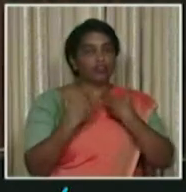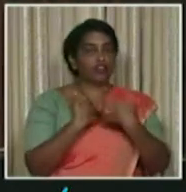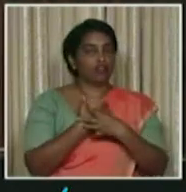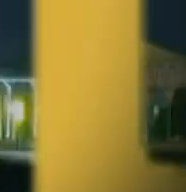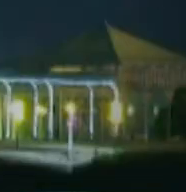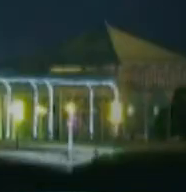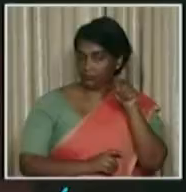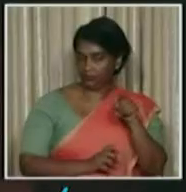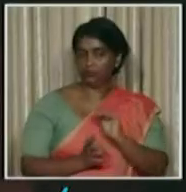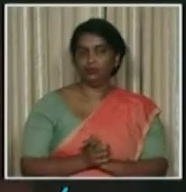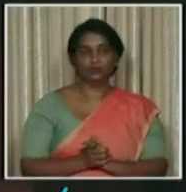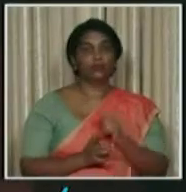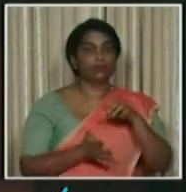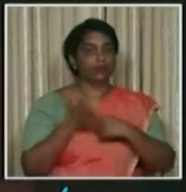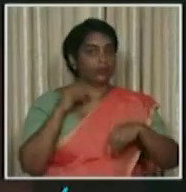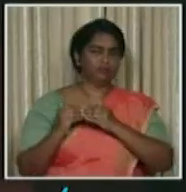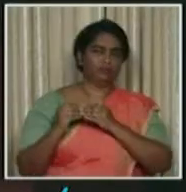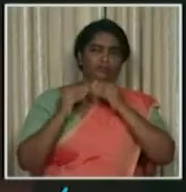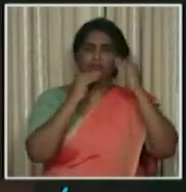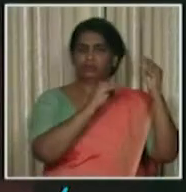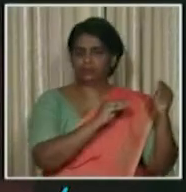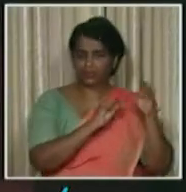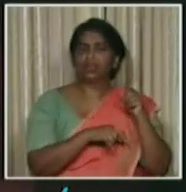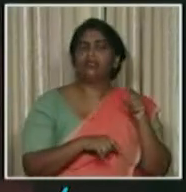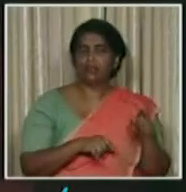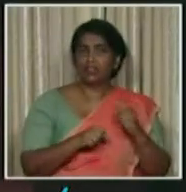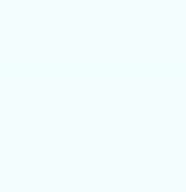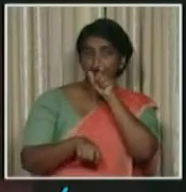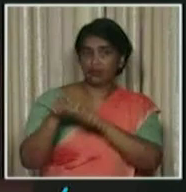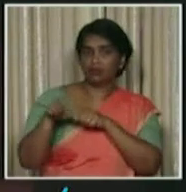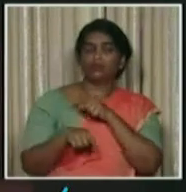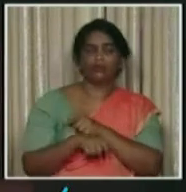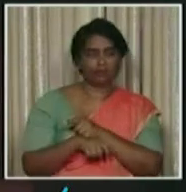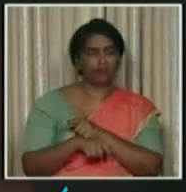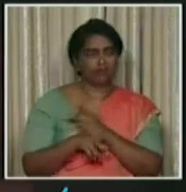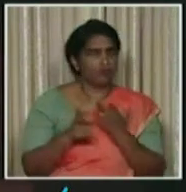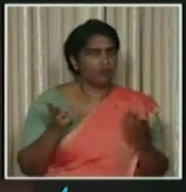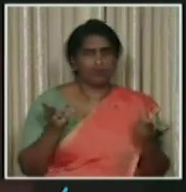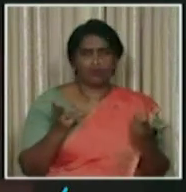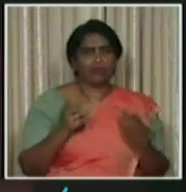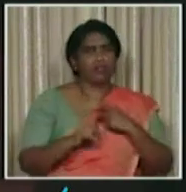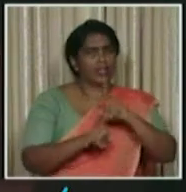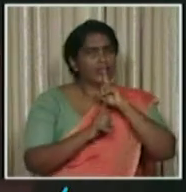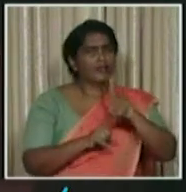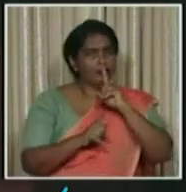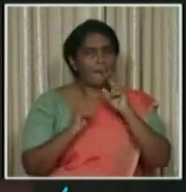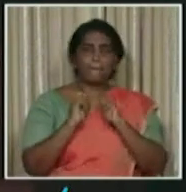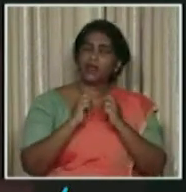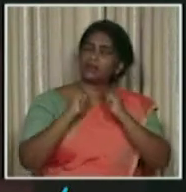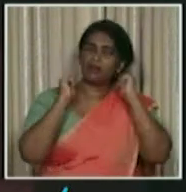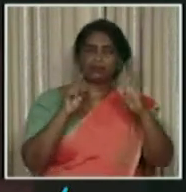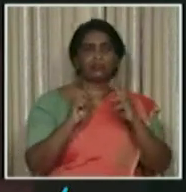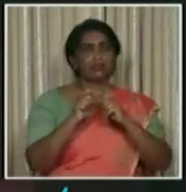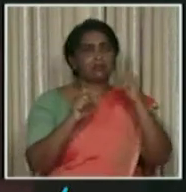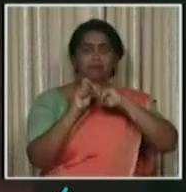මා වෙත ලැබී ඇත. මැතිවරණ කල්ලැමීම තුල මේ රාජ්‍ය සේවක ශේෂ්ත්‍රයේ කතරම් මේ සභාවේ කිව්වත් ප්‍රශ්න 23යි දීමනා